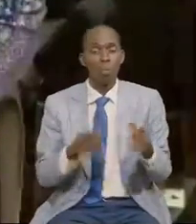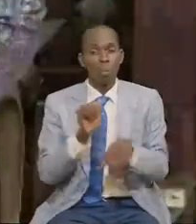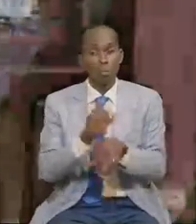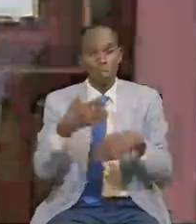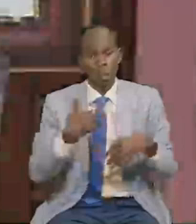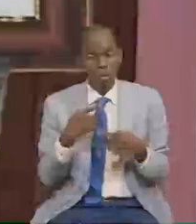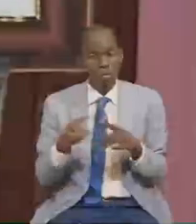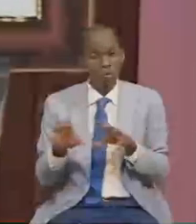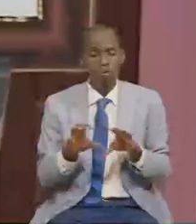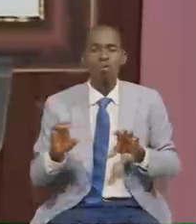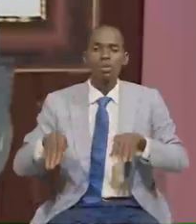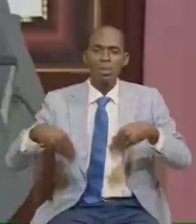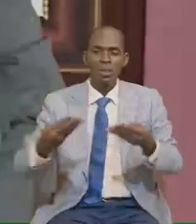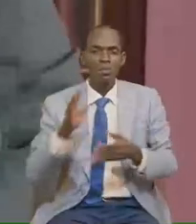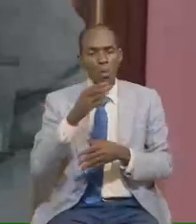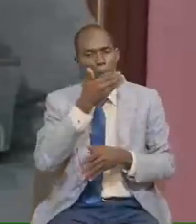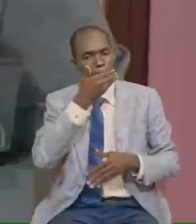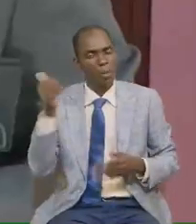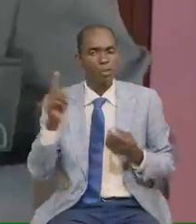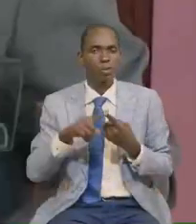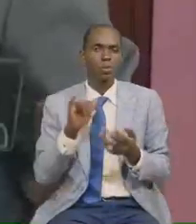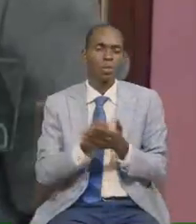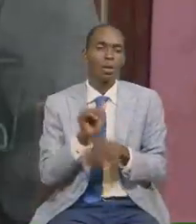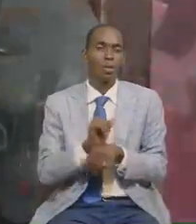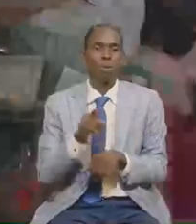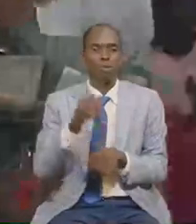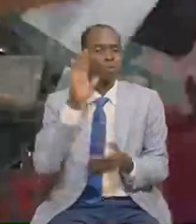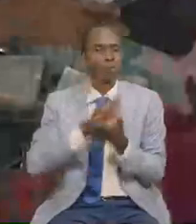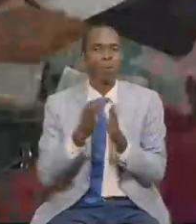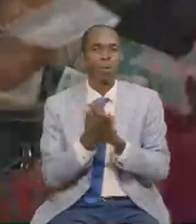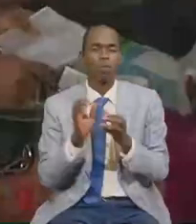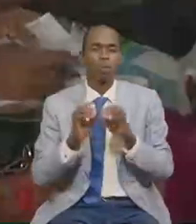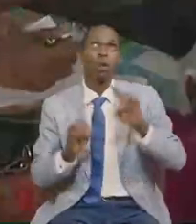efforts. Tu seras le premier.